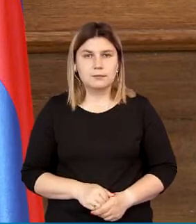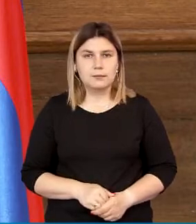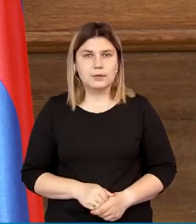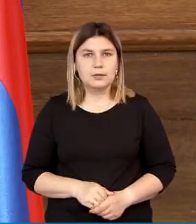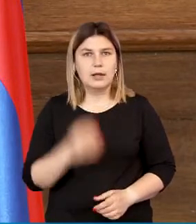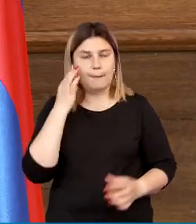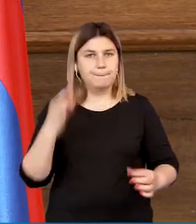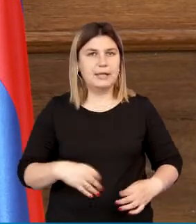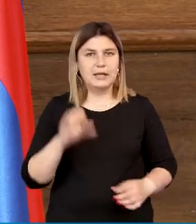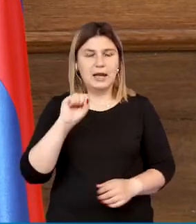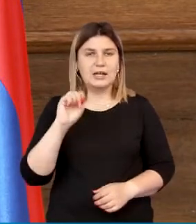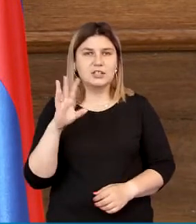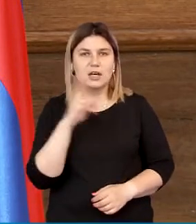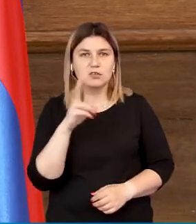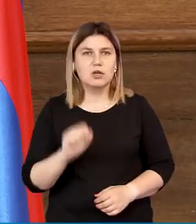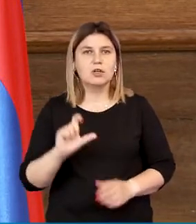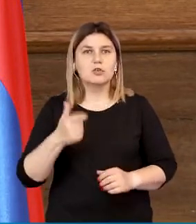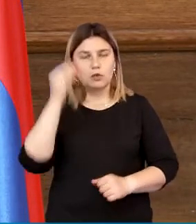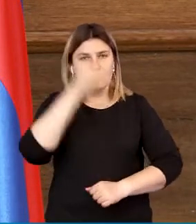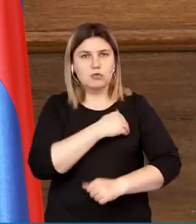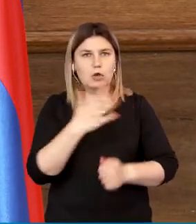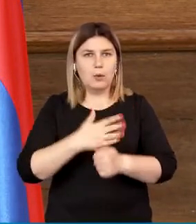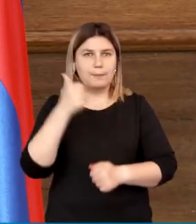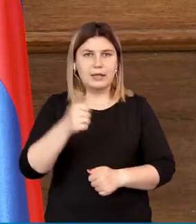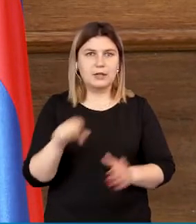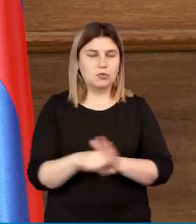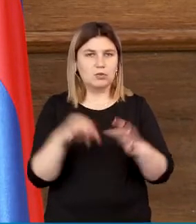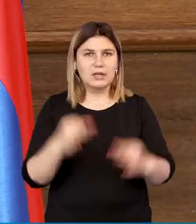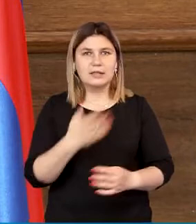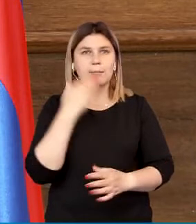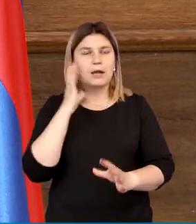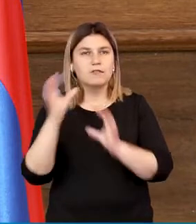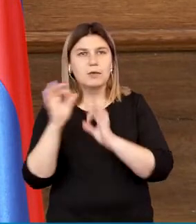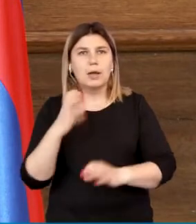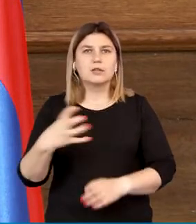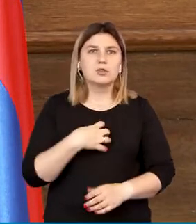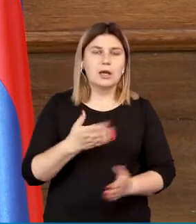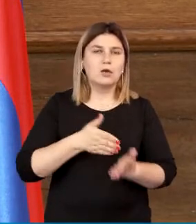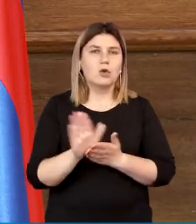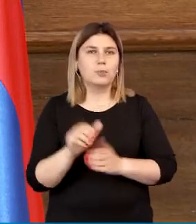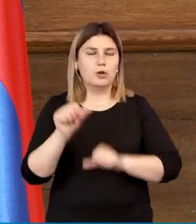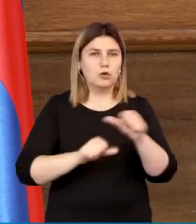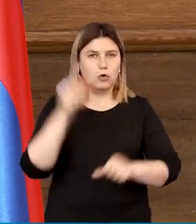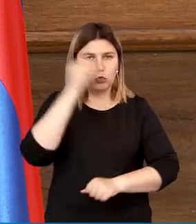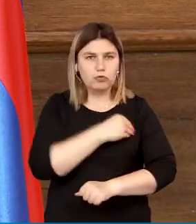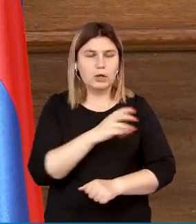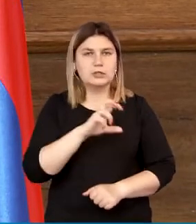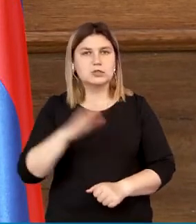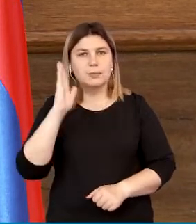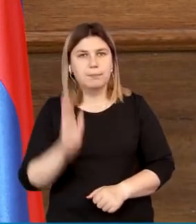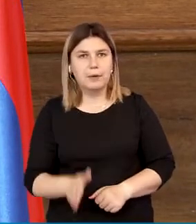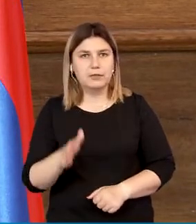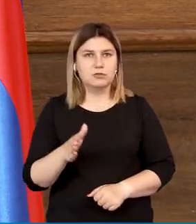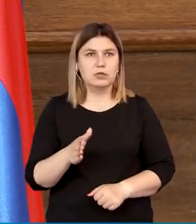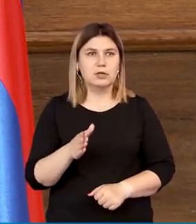Pani Agnieszka pisze, co ze szkołą podstawową 51? Do tej pory nie ma żadnych informacji od dyrekcji szkoły odnośnie rozpoczęcia roku szkolnego. Czy w ogóle będzie szkoła zachowuje się tak,